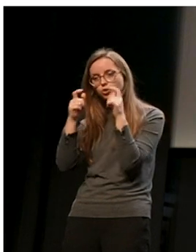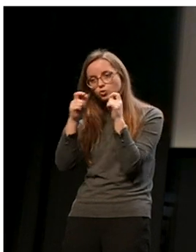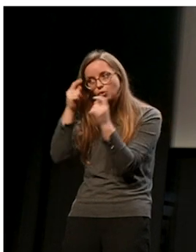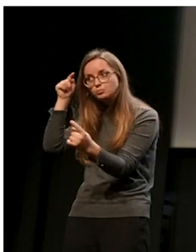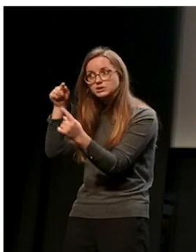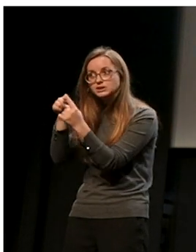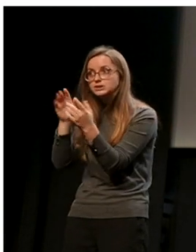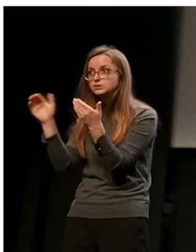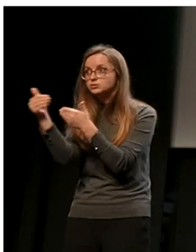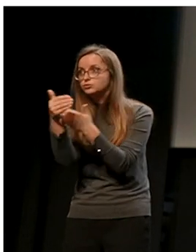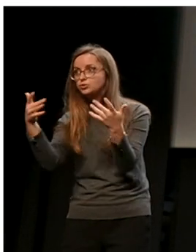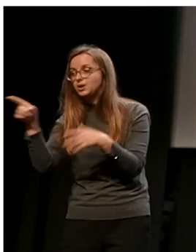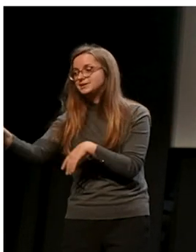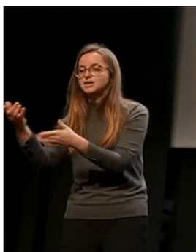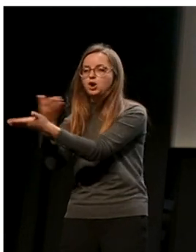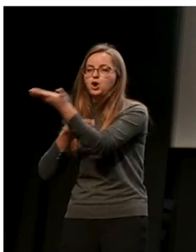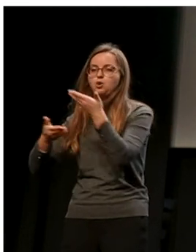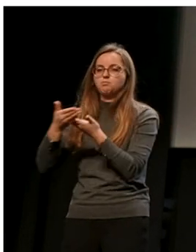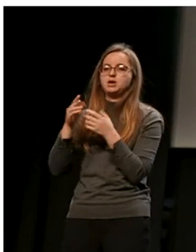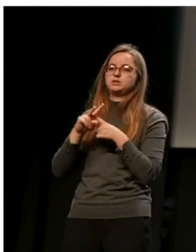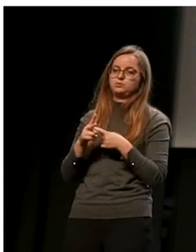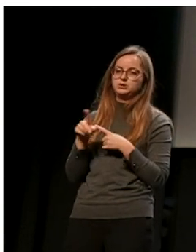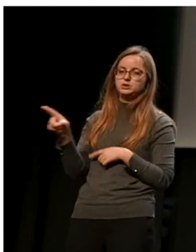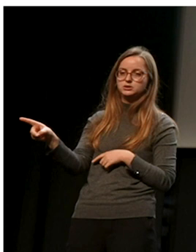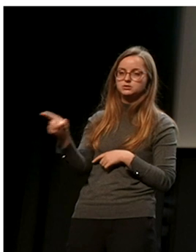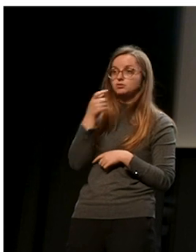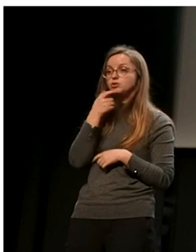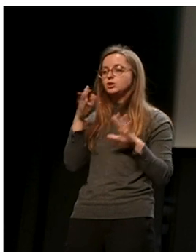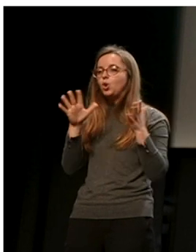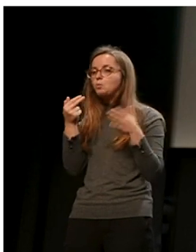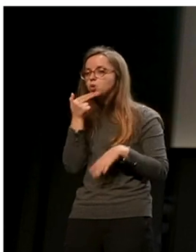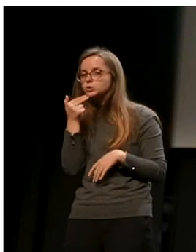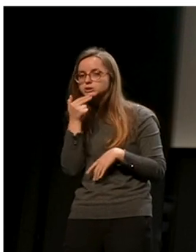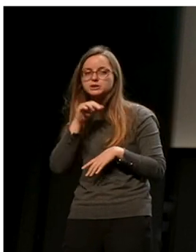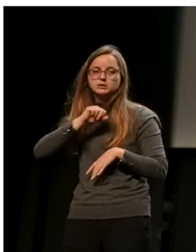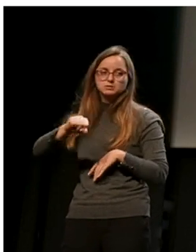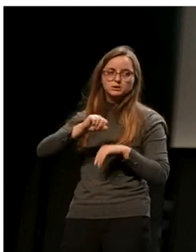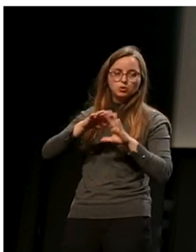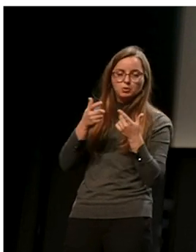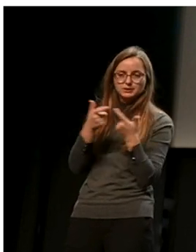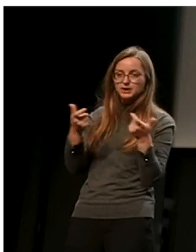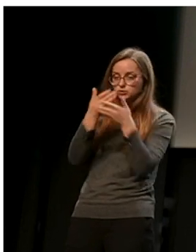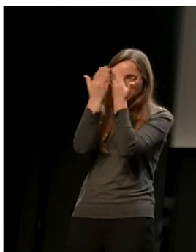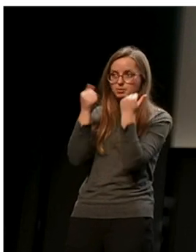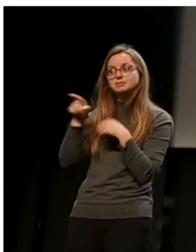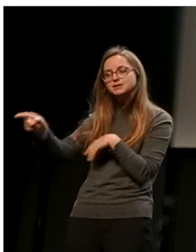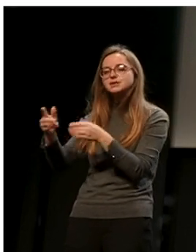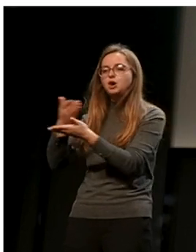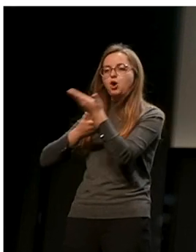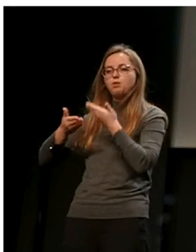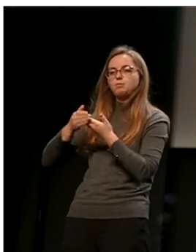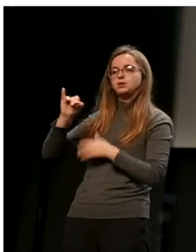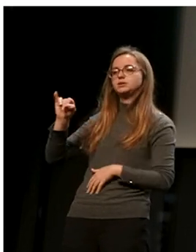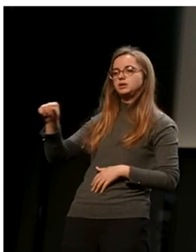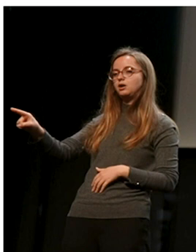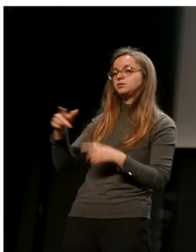même que c'est un outil de remplacement. À quelle vitesse, à quel moment ou quoi que ce soit, on parle quand même d'un outil de remplacement. C'est-à-dire que si on veut avoir une